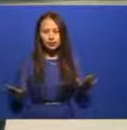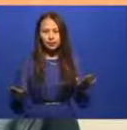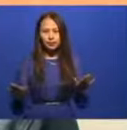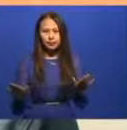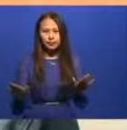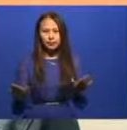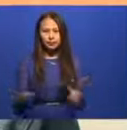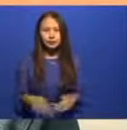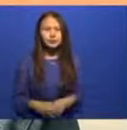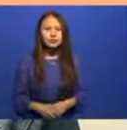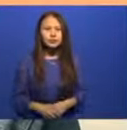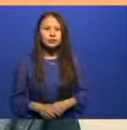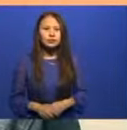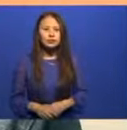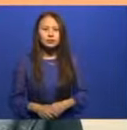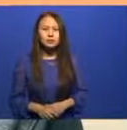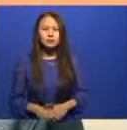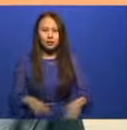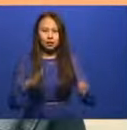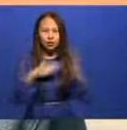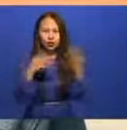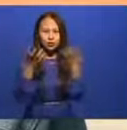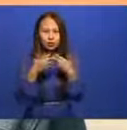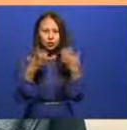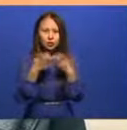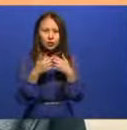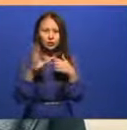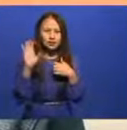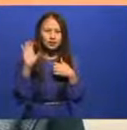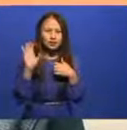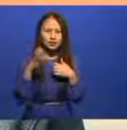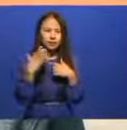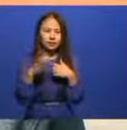Автокеруен біздің есеміз бойынша сәрсенбіге сонда болу керек.